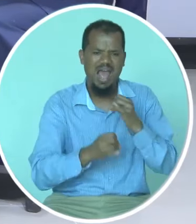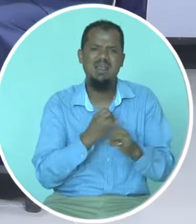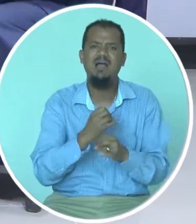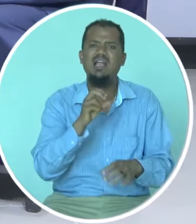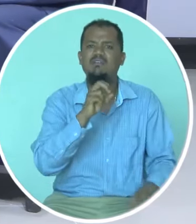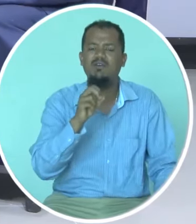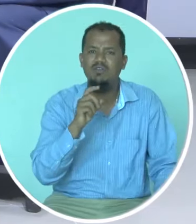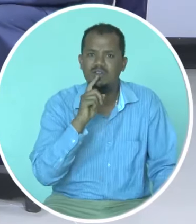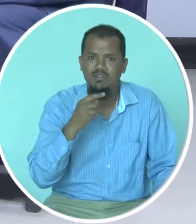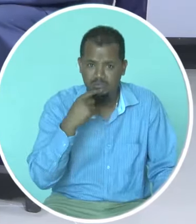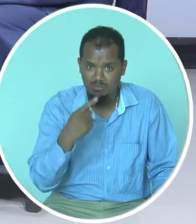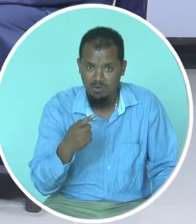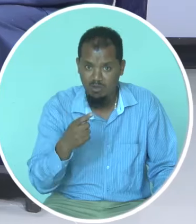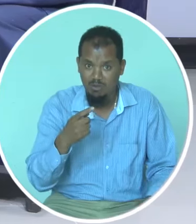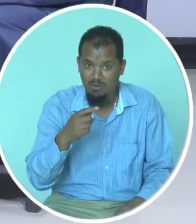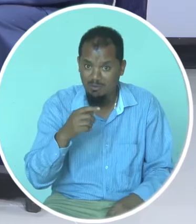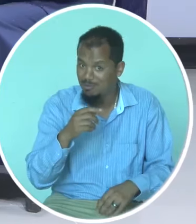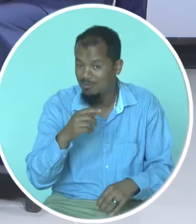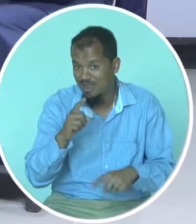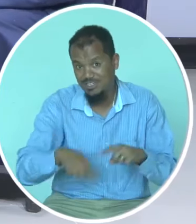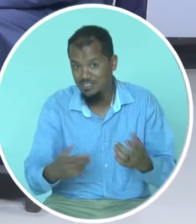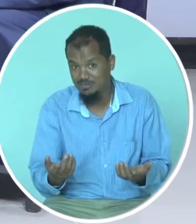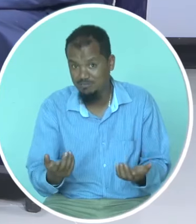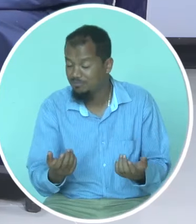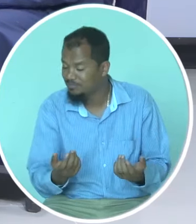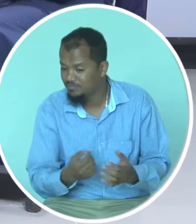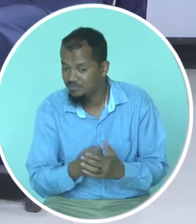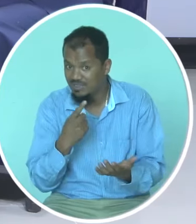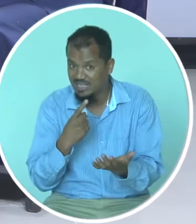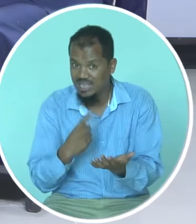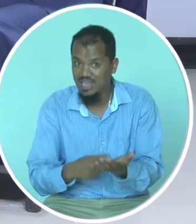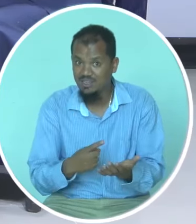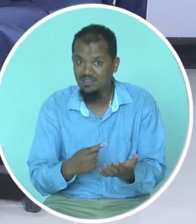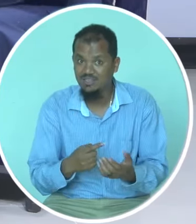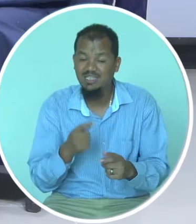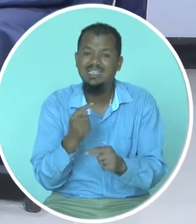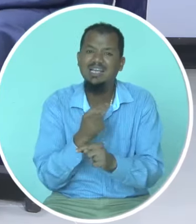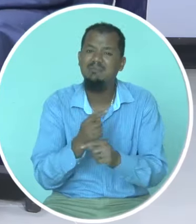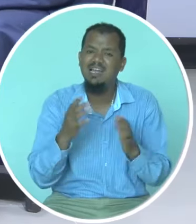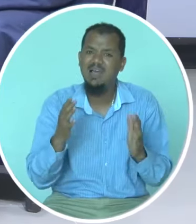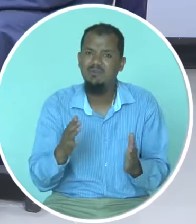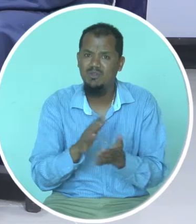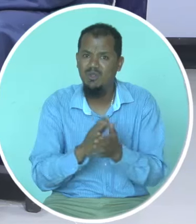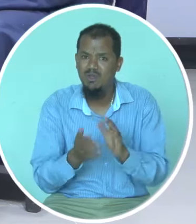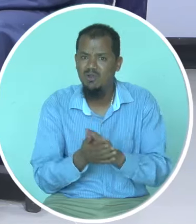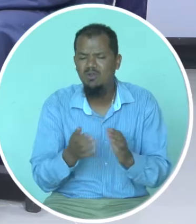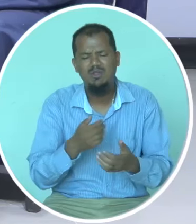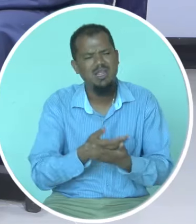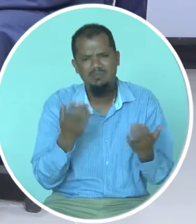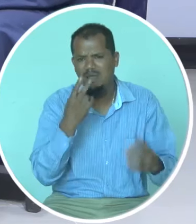አቀፋዊ የሆነው ማህበረሰብ ሊያግባባ አልቻለም ማለት ነው ይሄ በተግባራዊ በሆነው ሁኔታ